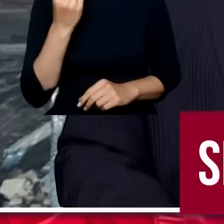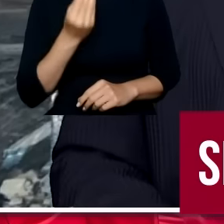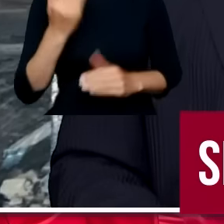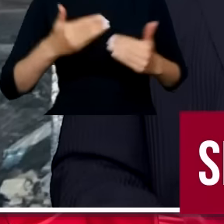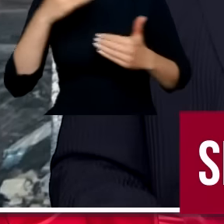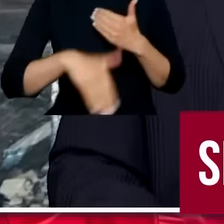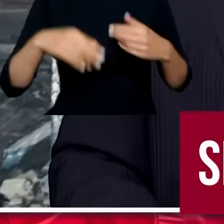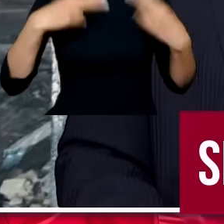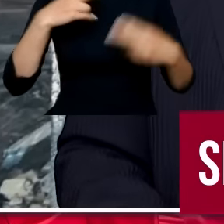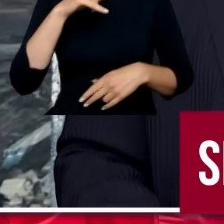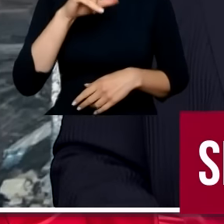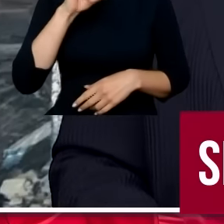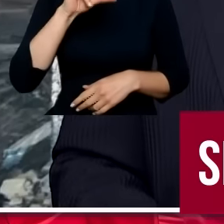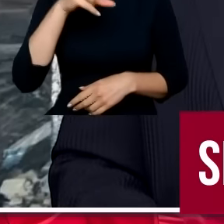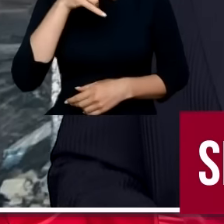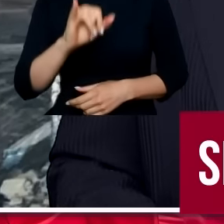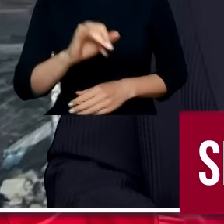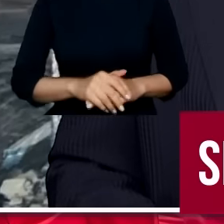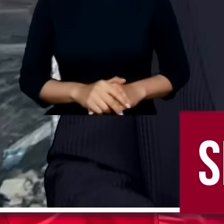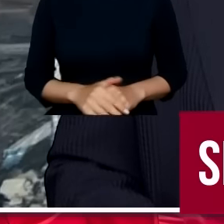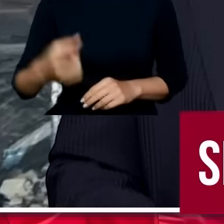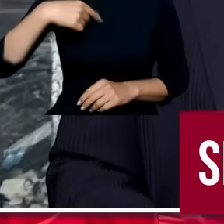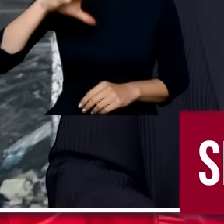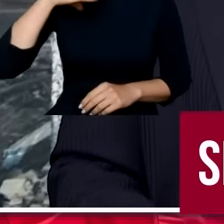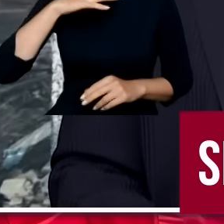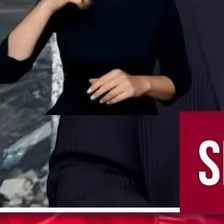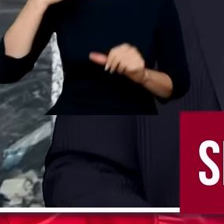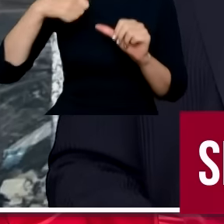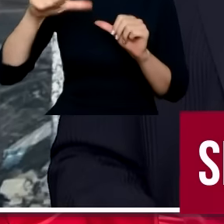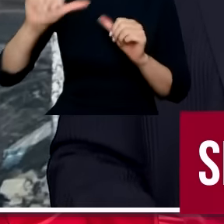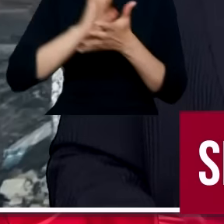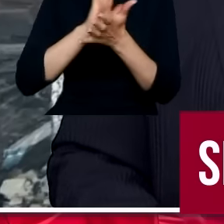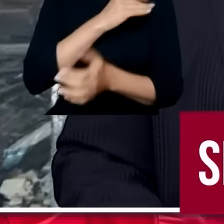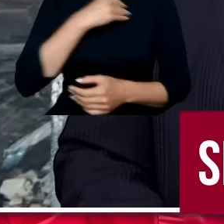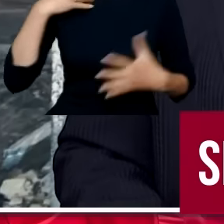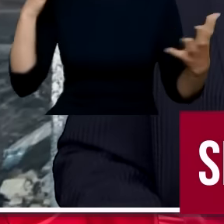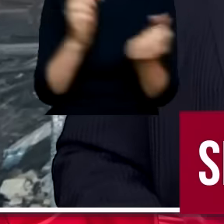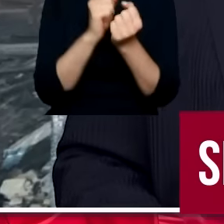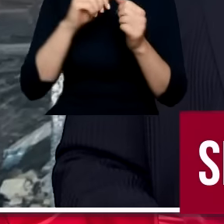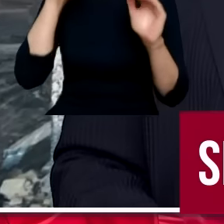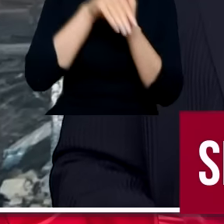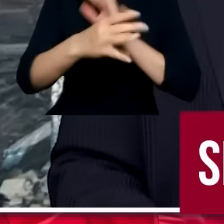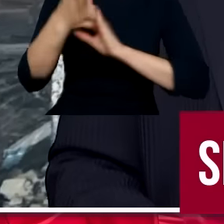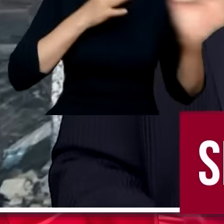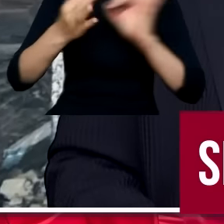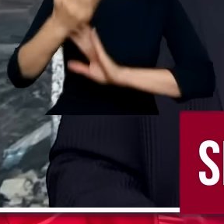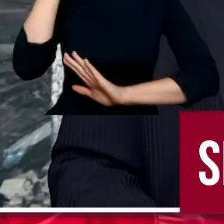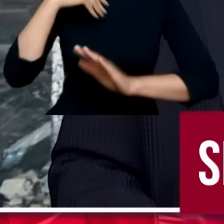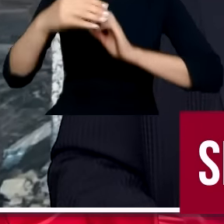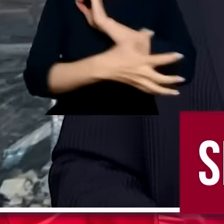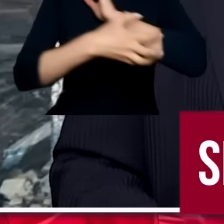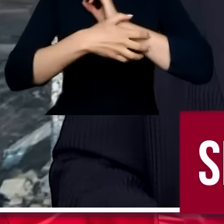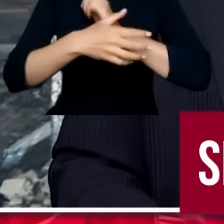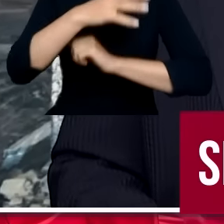Agaton Koziński redaktorze bo myśmy w tygodniku gazeta znaleźli archiwalny numer Gazety Polskiej